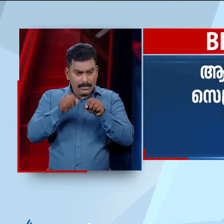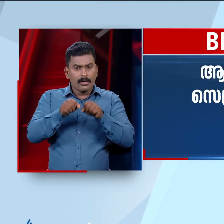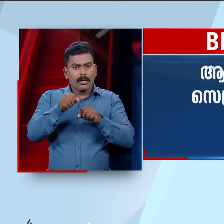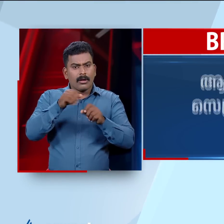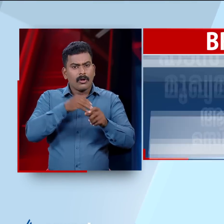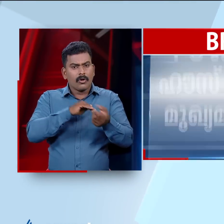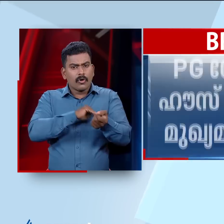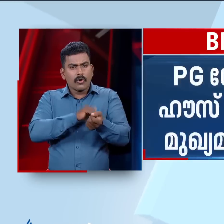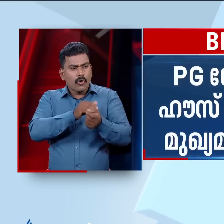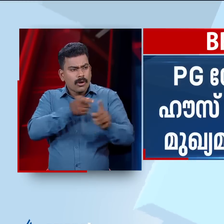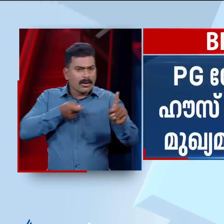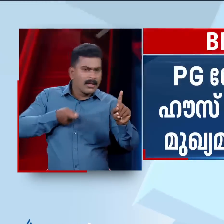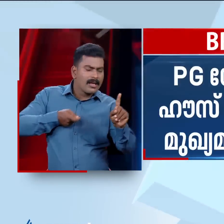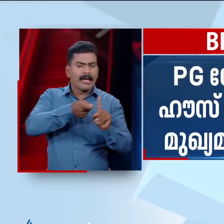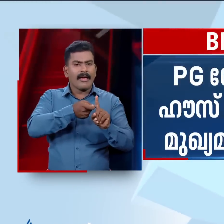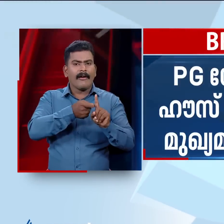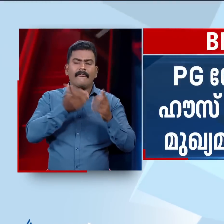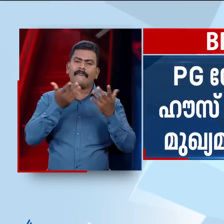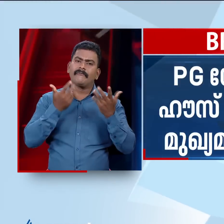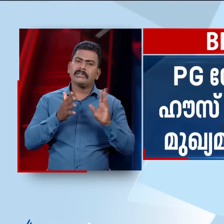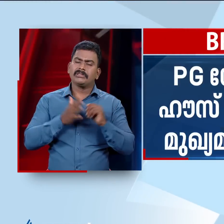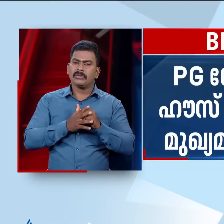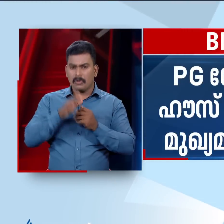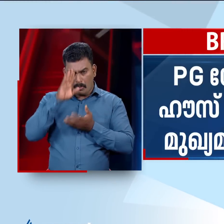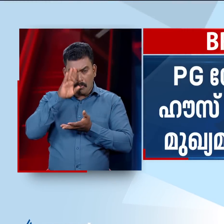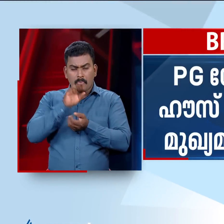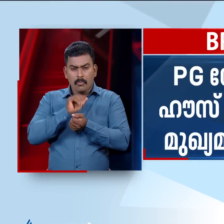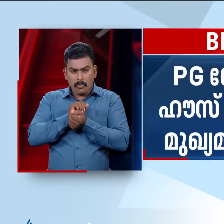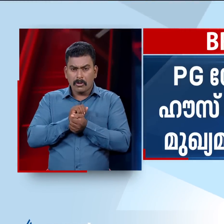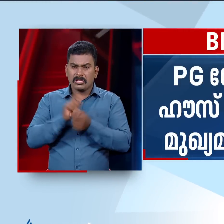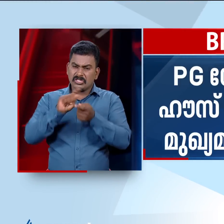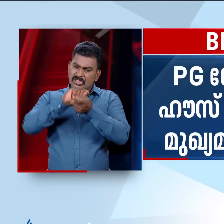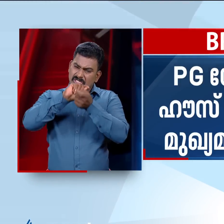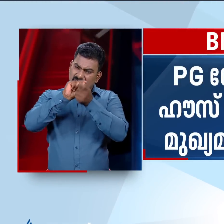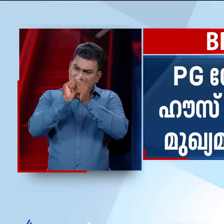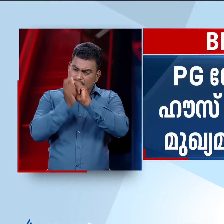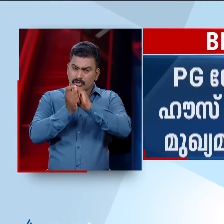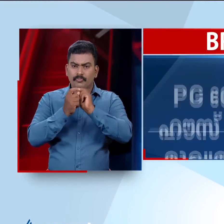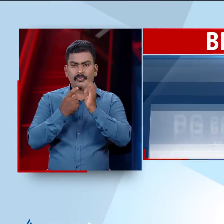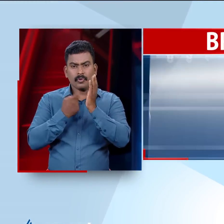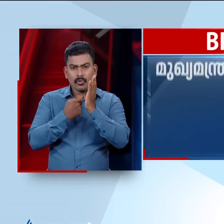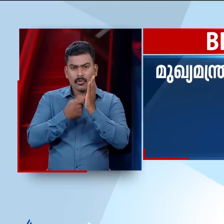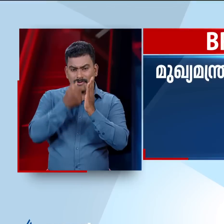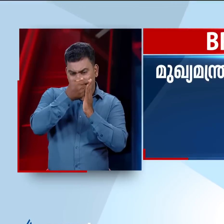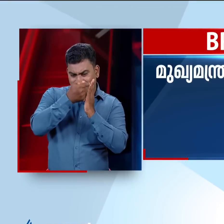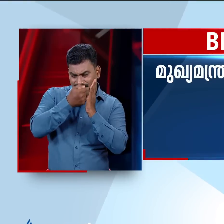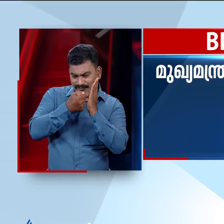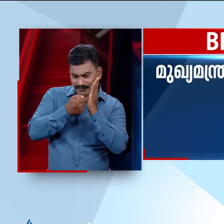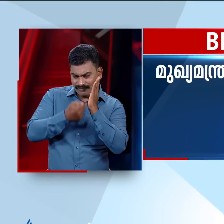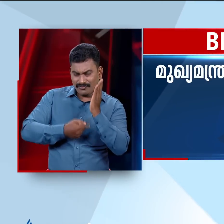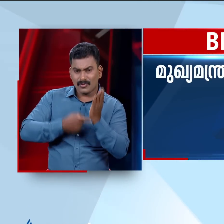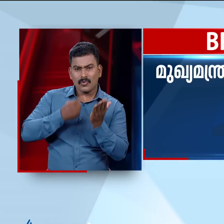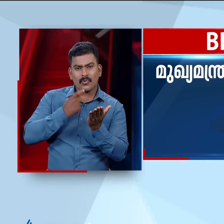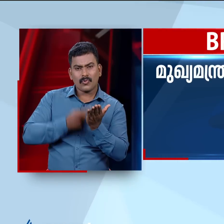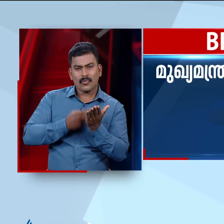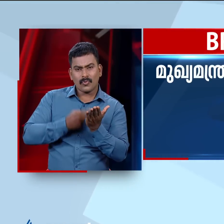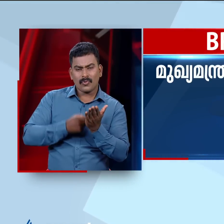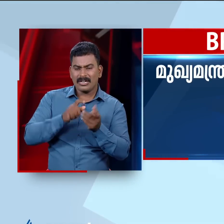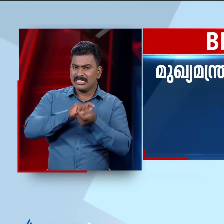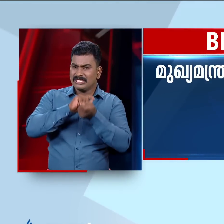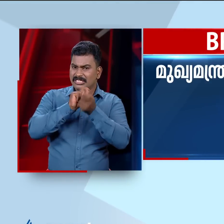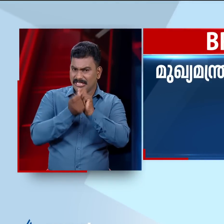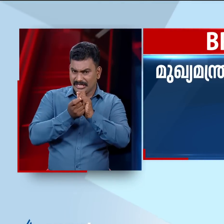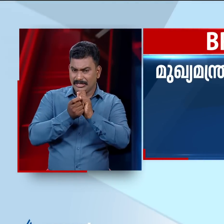നിലനിൽക്കുകയാണ്. പോലീസ് ഇതുമായി ബന്ധപ്പെട്ട ഒരു പ്രോട്ടോകോൾ തന്നെ പുതുക്കുന്നതിനെ കുറിച്ച് ആലോചിക്കുന്നുണ്ട്. ഡോക്ടർമാരാകട്ടെ, ഒരു ട്രയാജ് സിസ്റ്റം, അതായത്